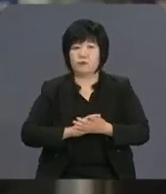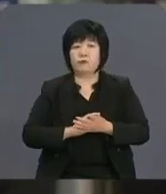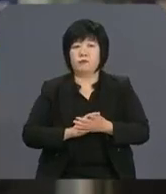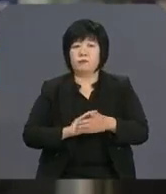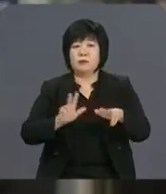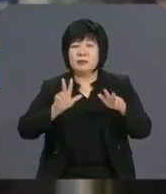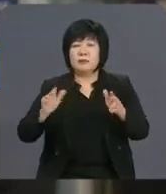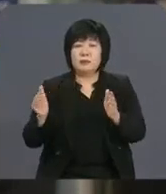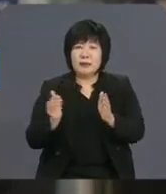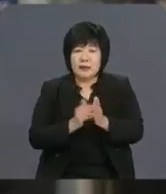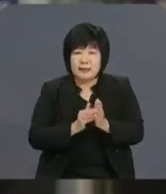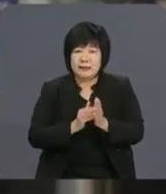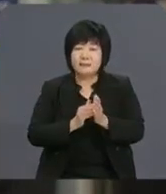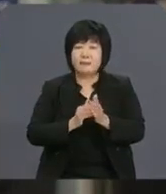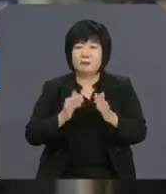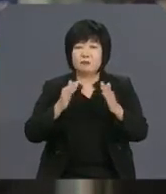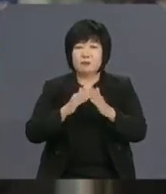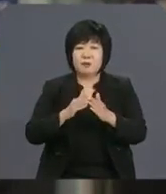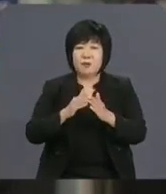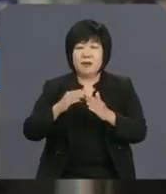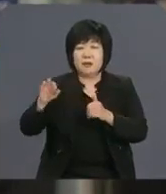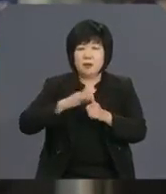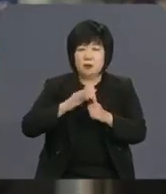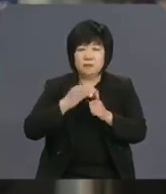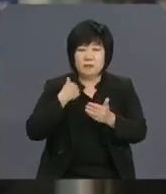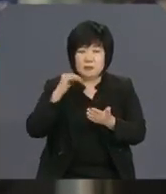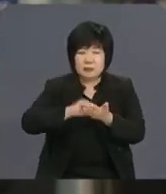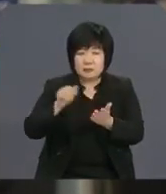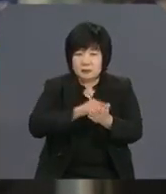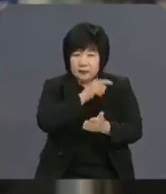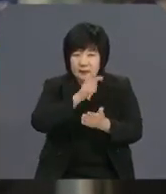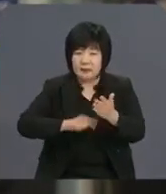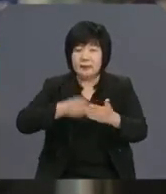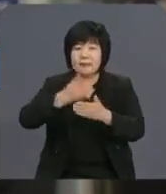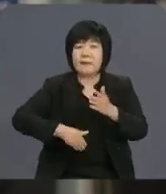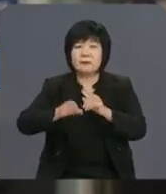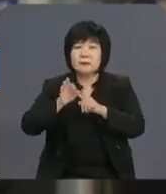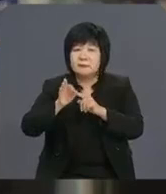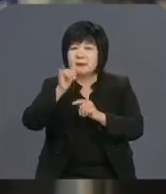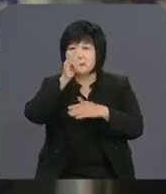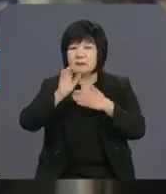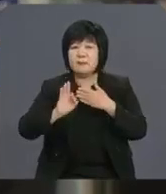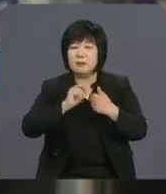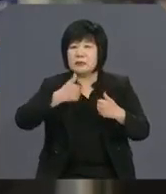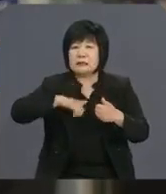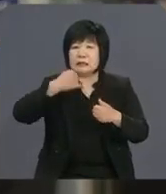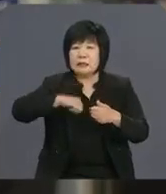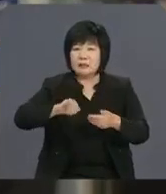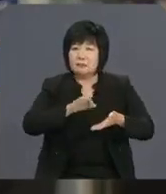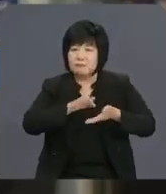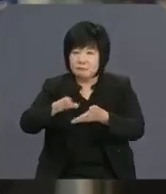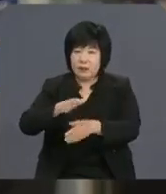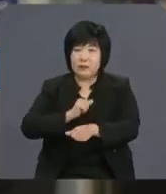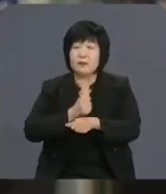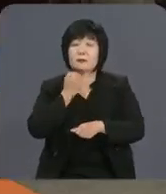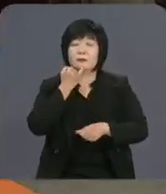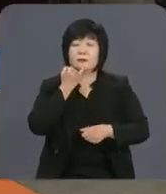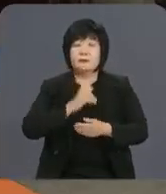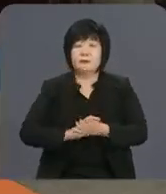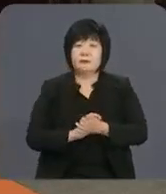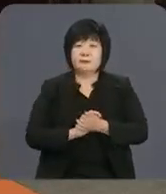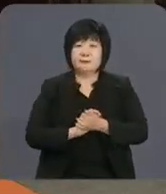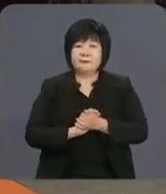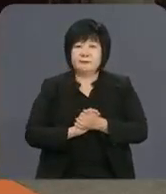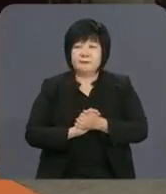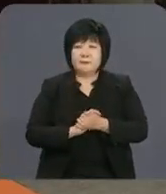이제까지 받은 주택연금을 상환하고 남는 금액이 있다면은 자녀에게 상속이 됩니다